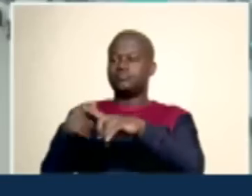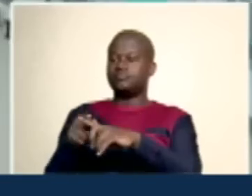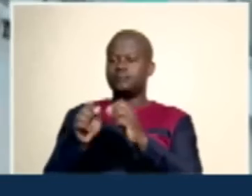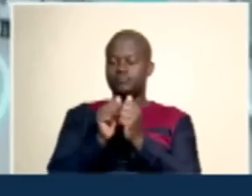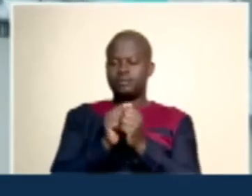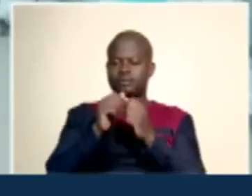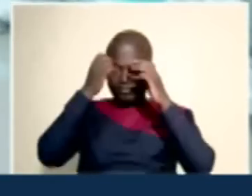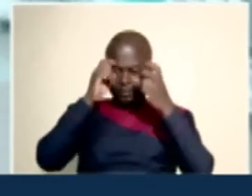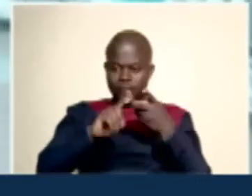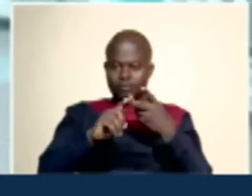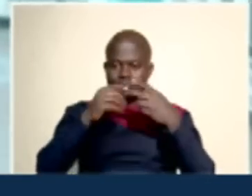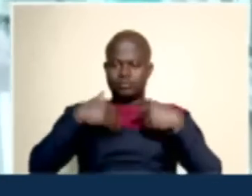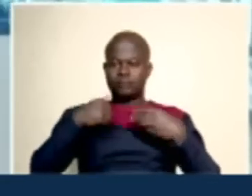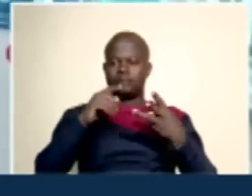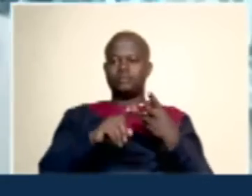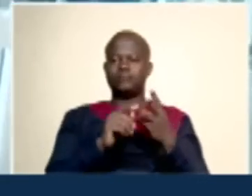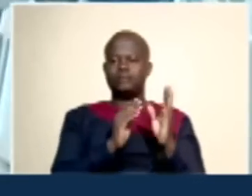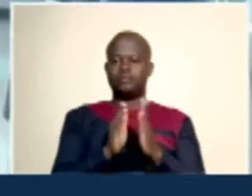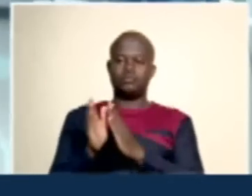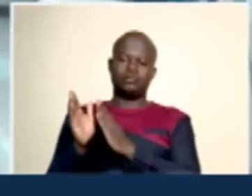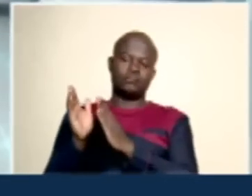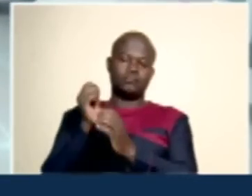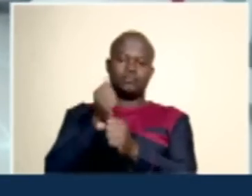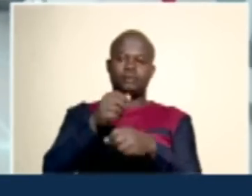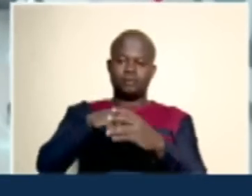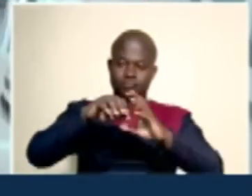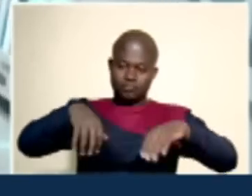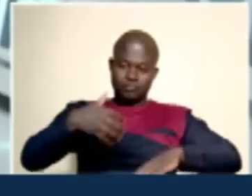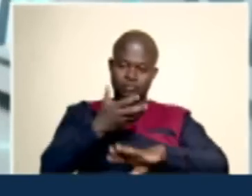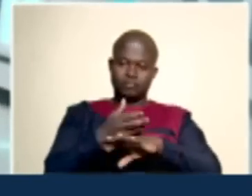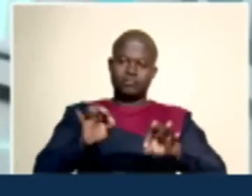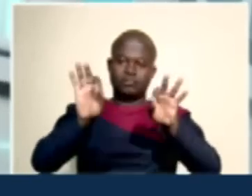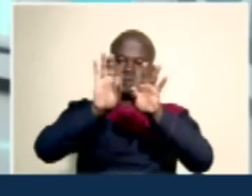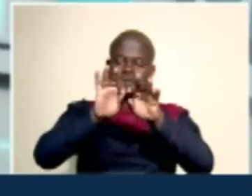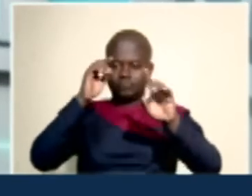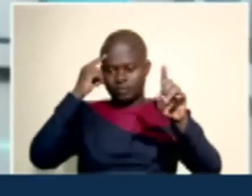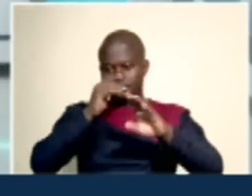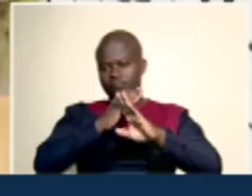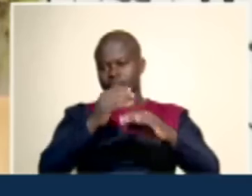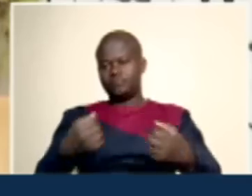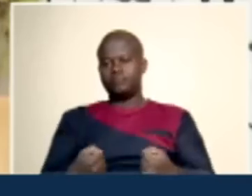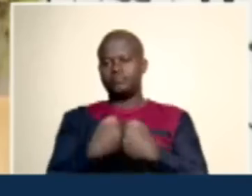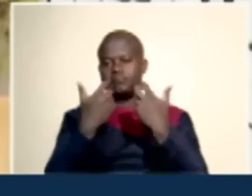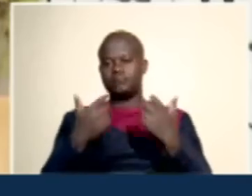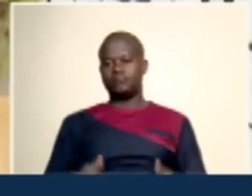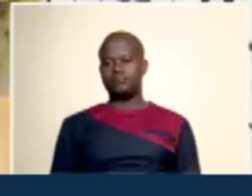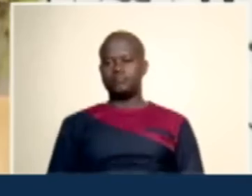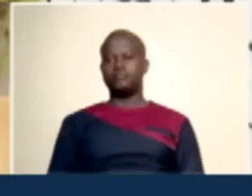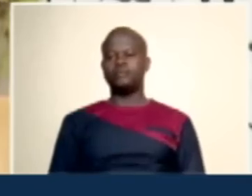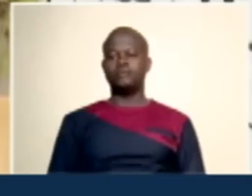zirimo iz'uburezi ubuzima ubu bakaba bateganya kwerekeza mu bucukuzi bw'amabuye y'agaciro bagamije gukumira impanuka urabona muri